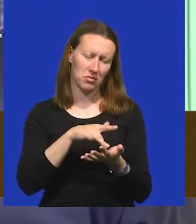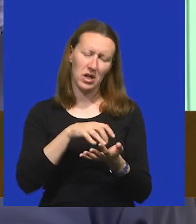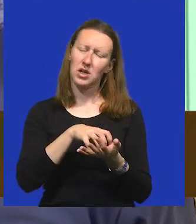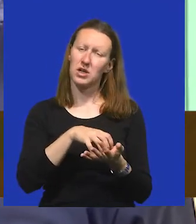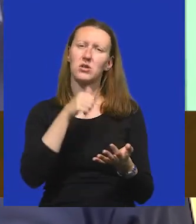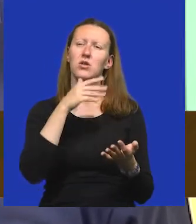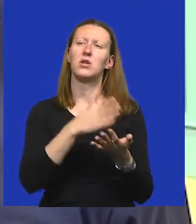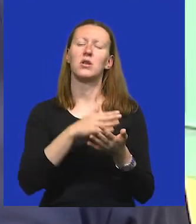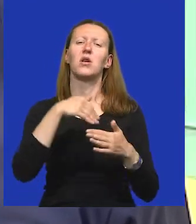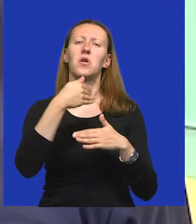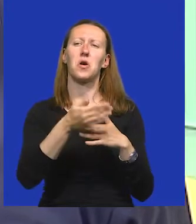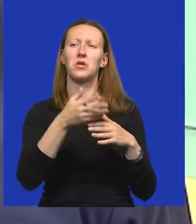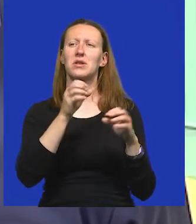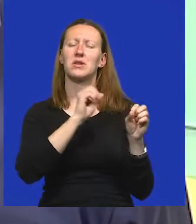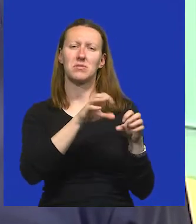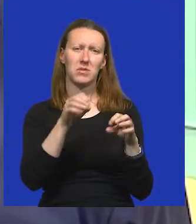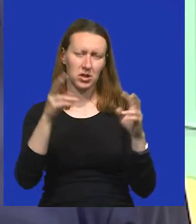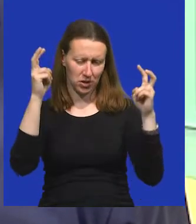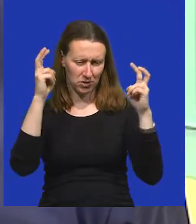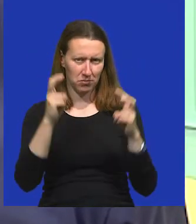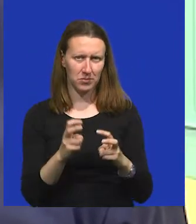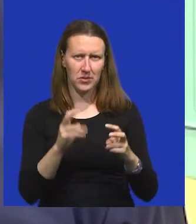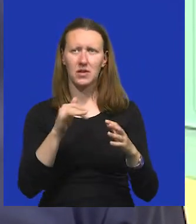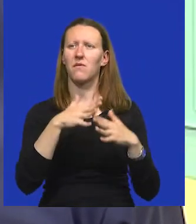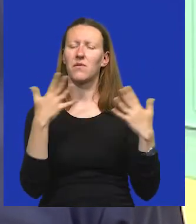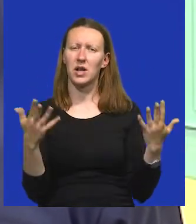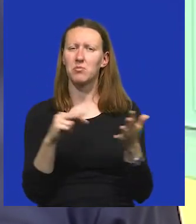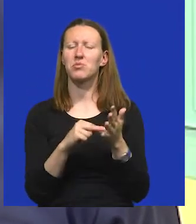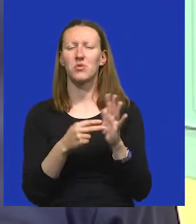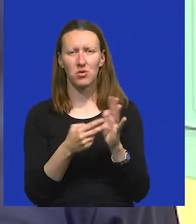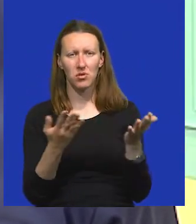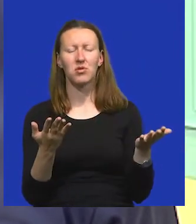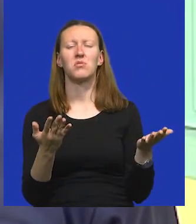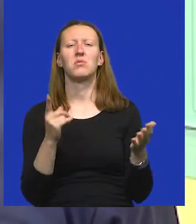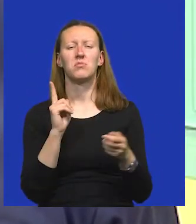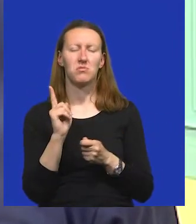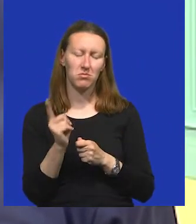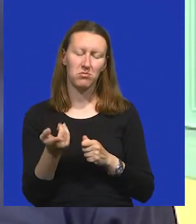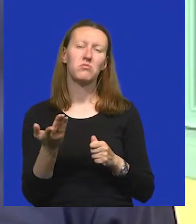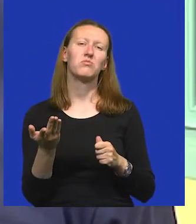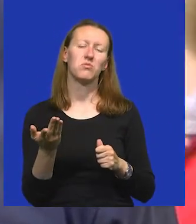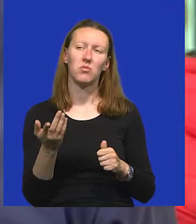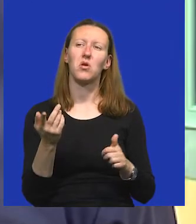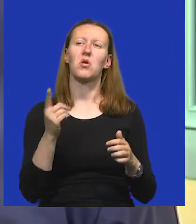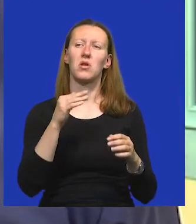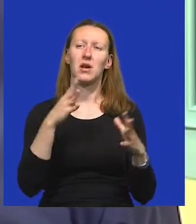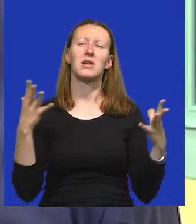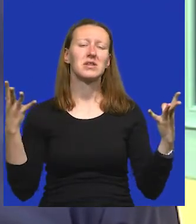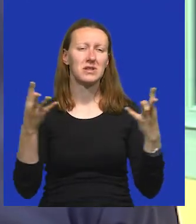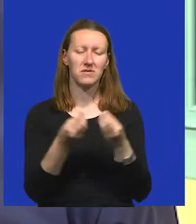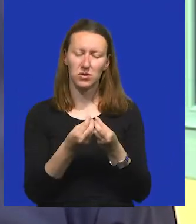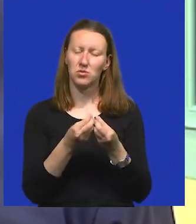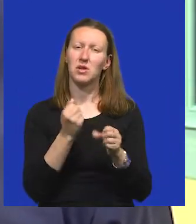posto e poi lo smaltimento dei rifiuti è un problema talmente grande che si dovrebbe venire in